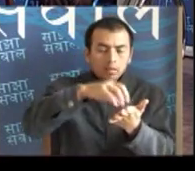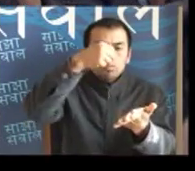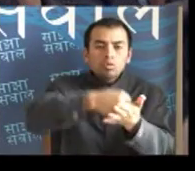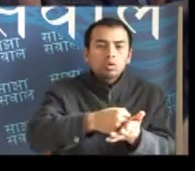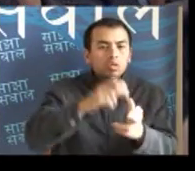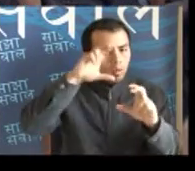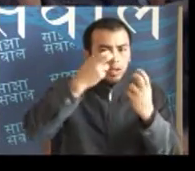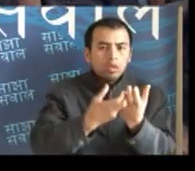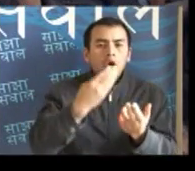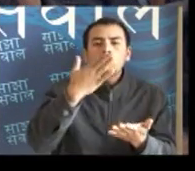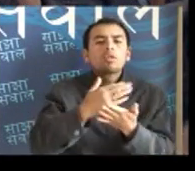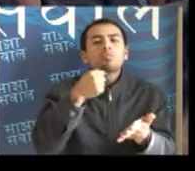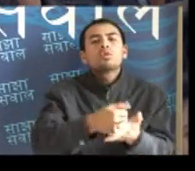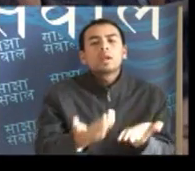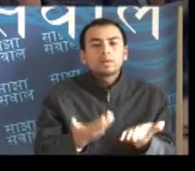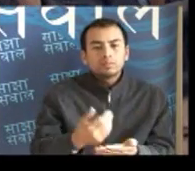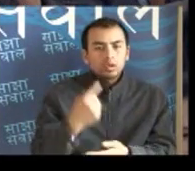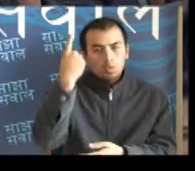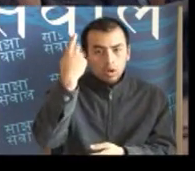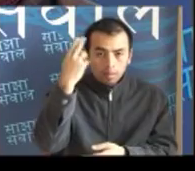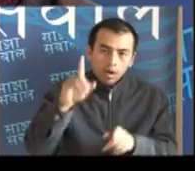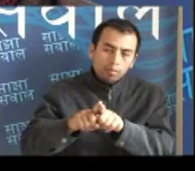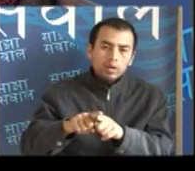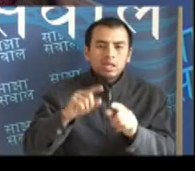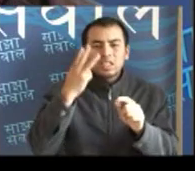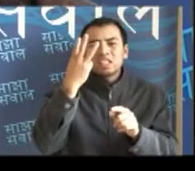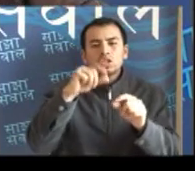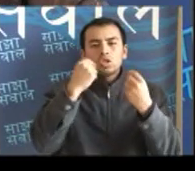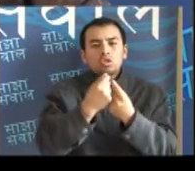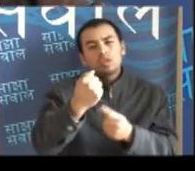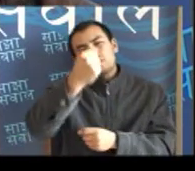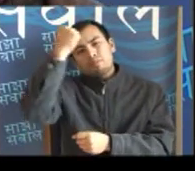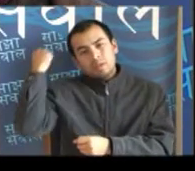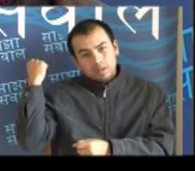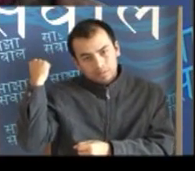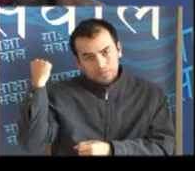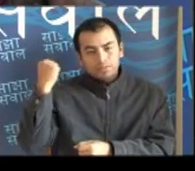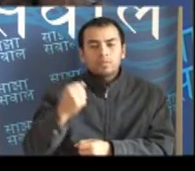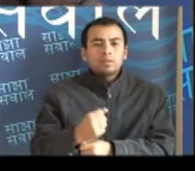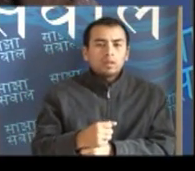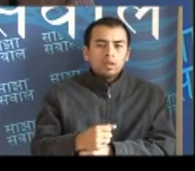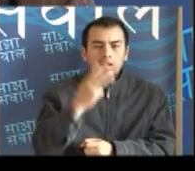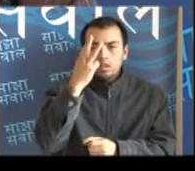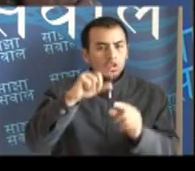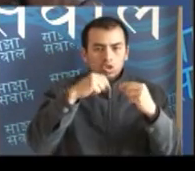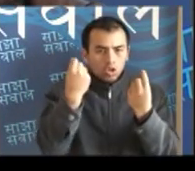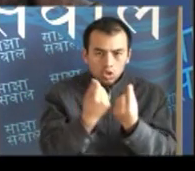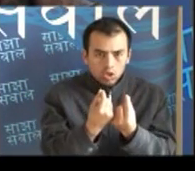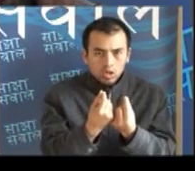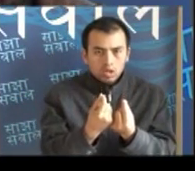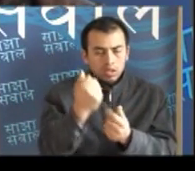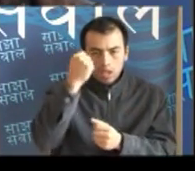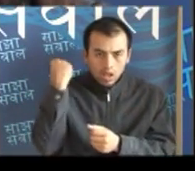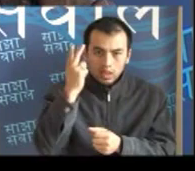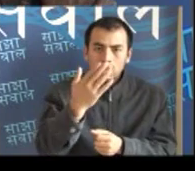सभासम्मको तपाईँको यात्रा चाहिँ कस्तो थियो? गोर्खा भएर पनि मेरो 3 नम्बर क्षेत्र अलिक विकट भएको हिसाबले, गोर्खा 3 नम्बर हजुर 3 नम्बर क्षेत्र त्यही भएको हिसाबले